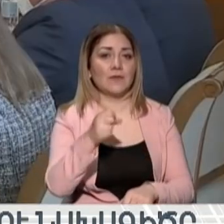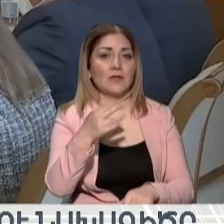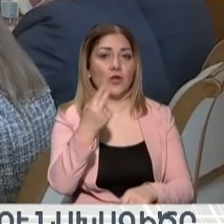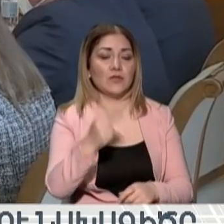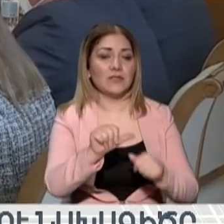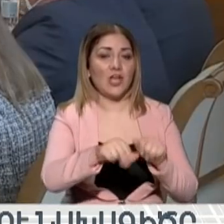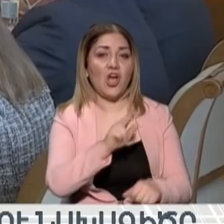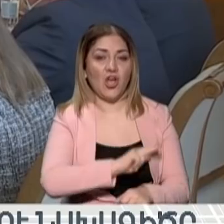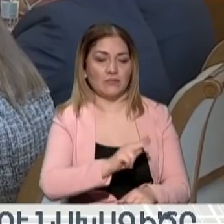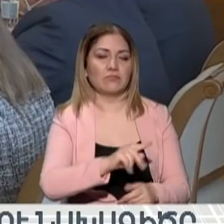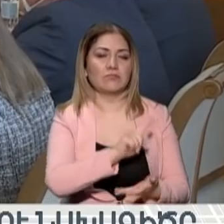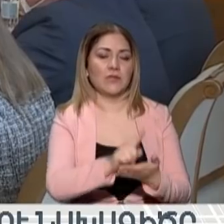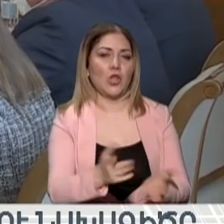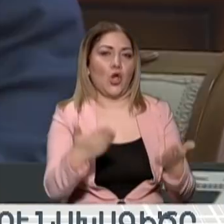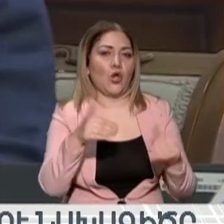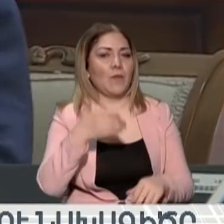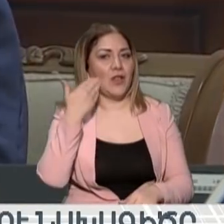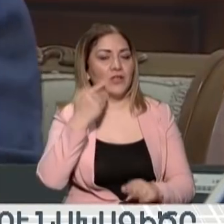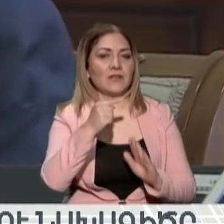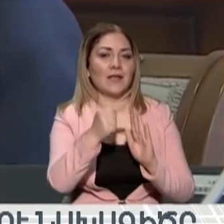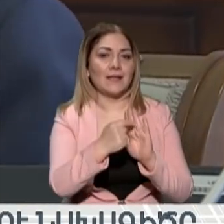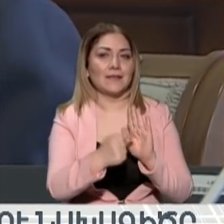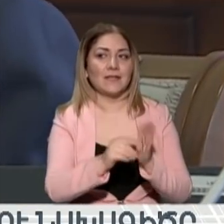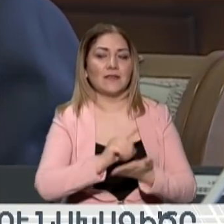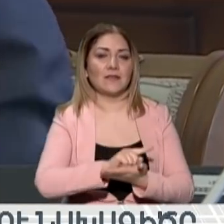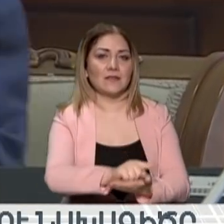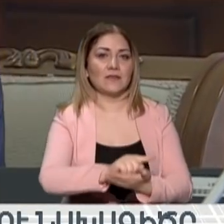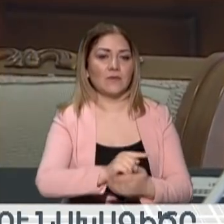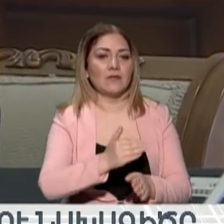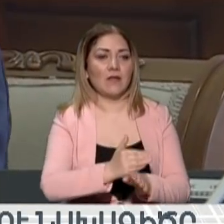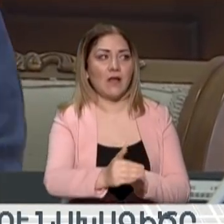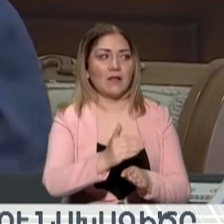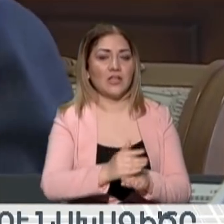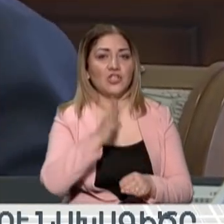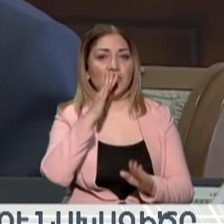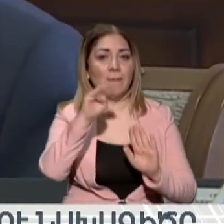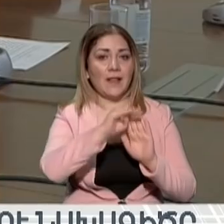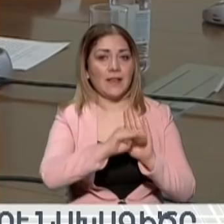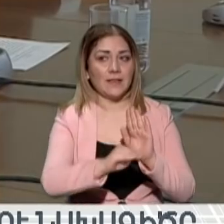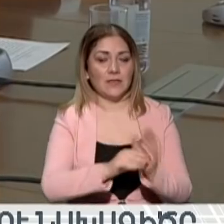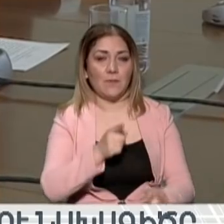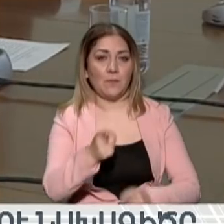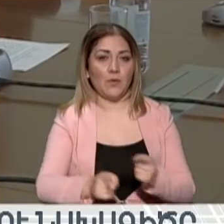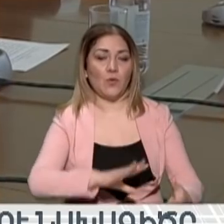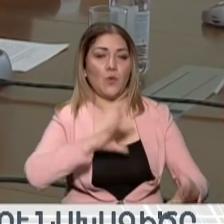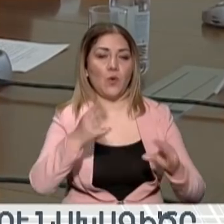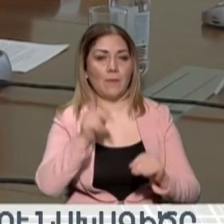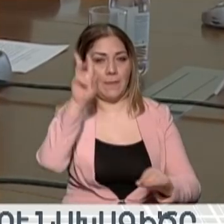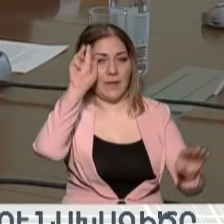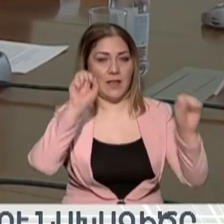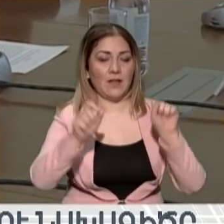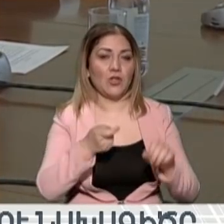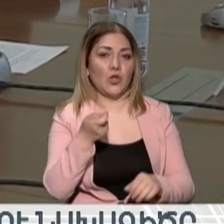այդ հարցը կլուծվեր։ Քննարկումն այսպես կետ առ կետ դանդաղ առաջ շարժվեց։ Ըստ ժամանակացույցի, փոփոխությունների փաթեթը պետք է